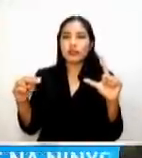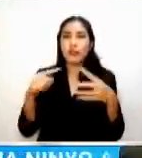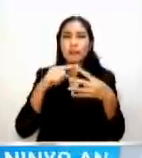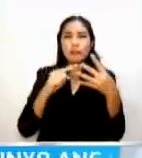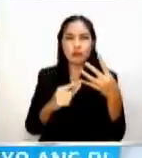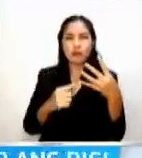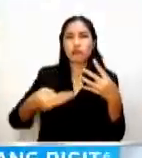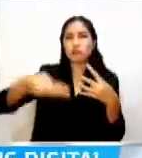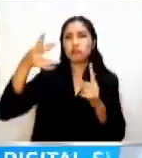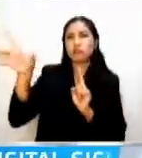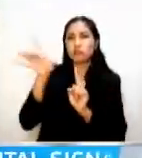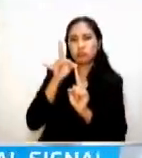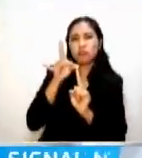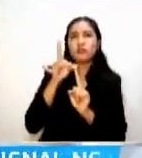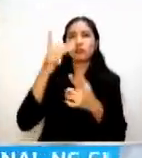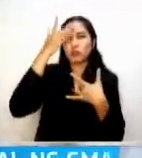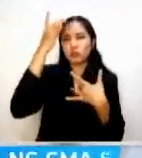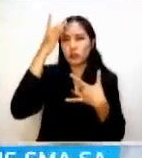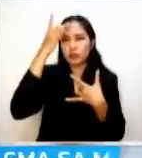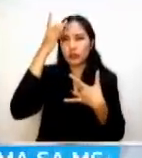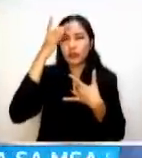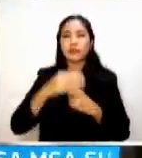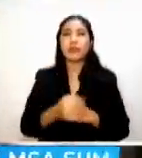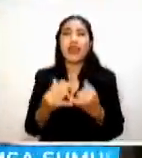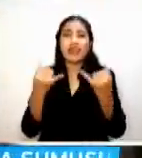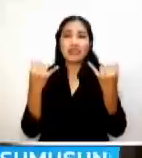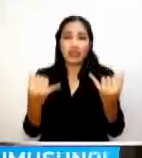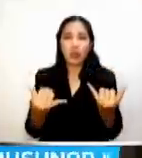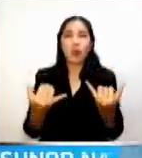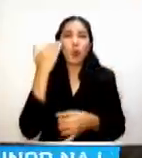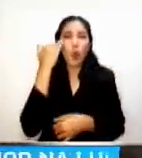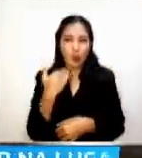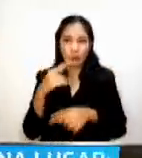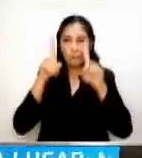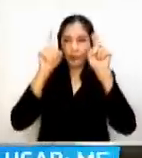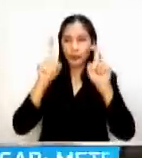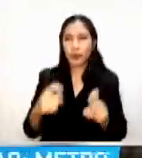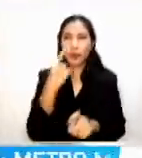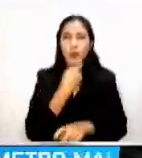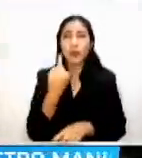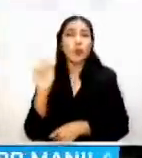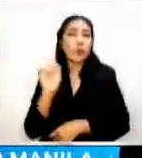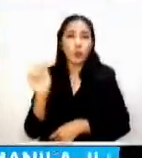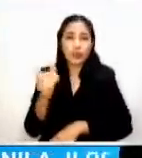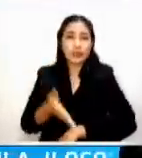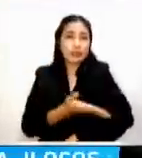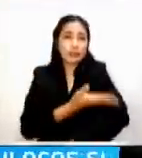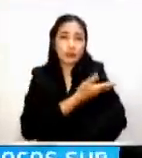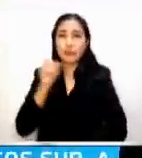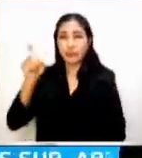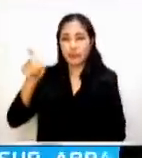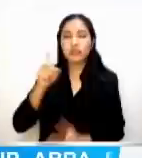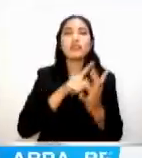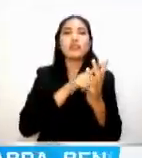positibo. Sa gitna ng dumaraming kaso at kulang na testing, isa sa kailangang paigtingin ang contact tracing. Aminado riyan ang contact